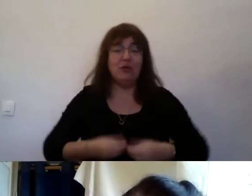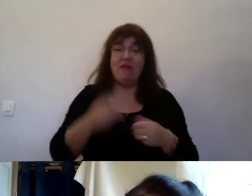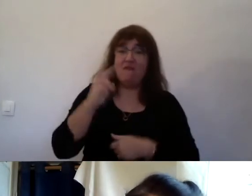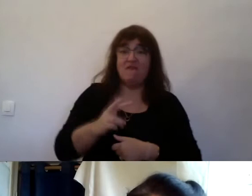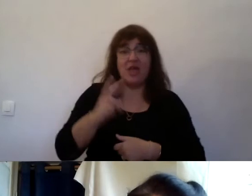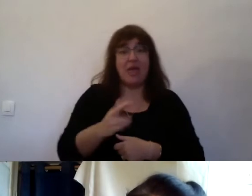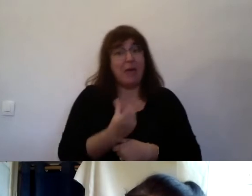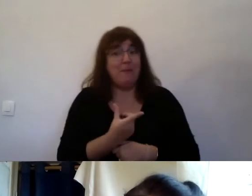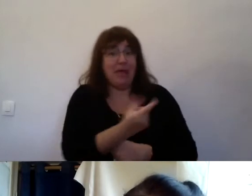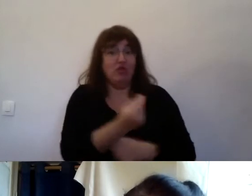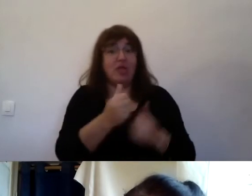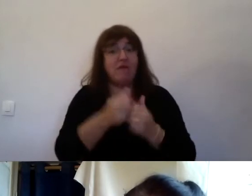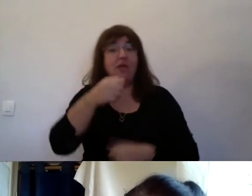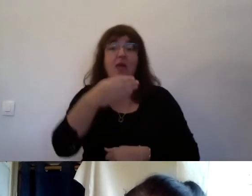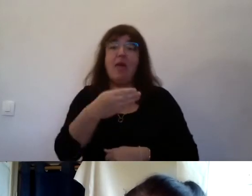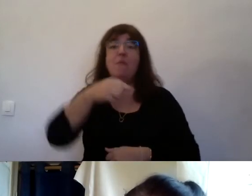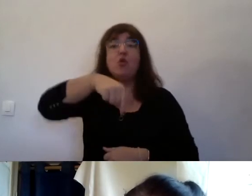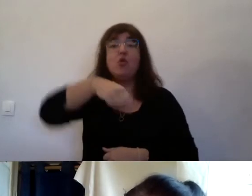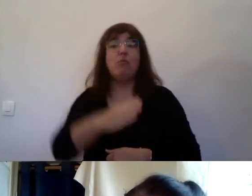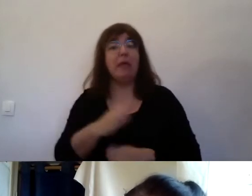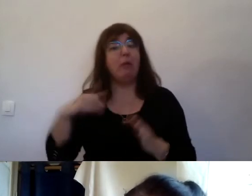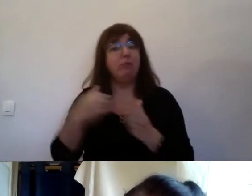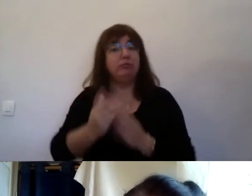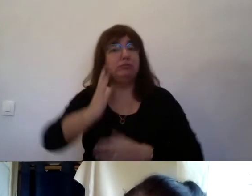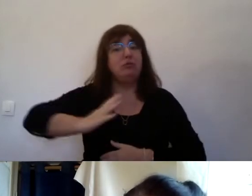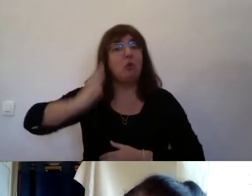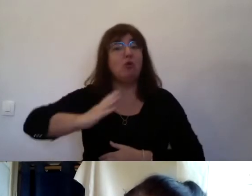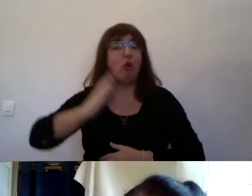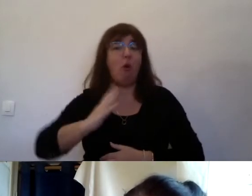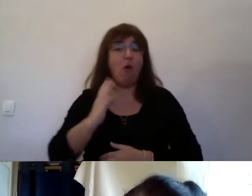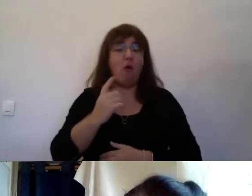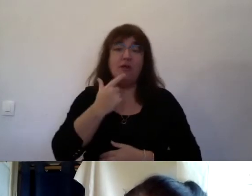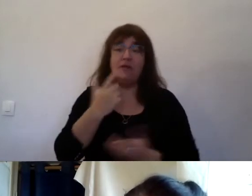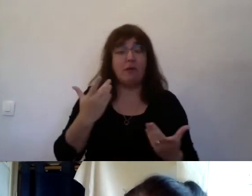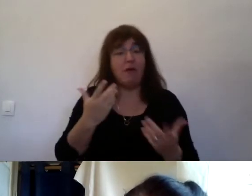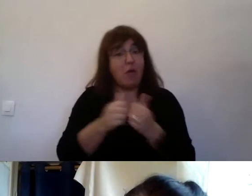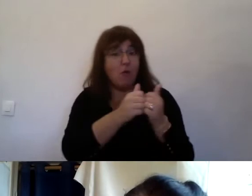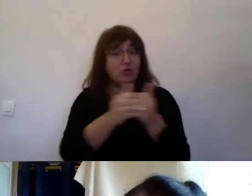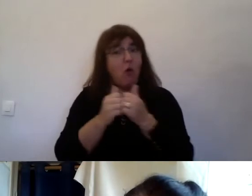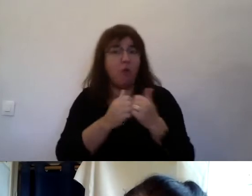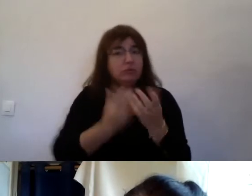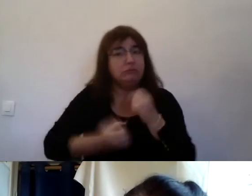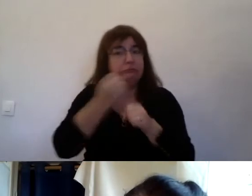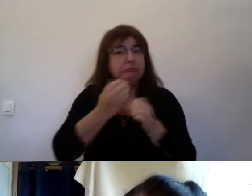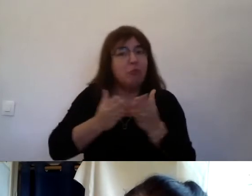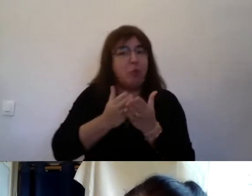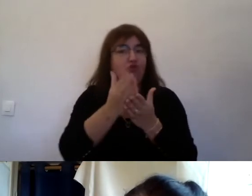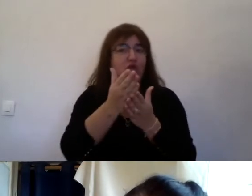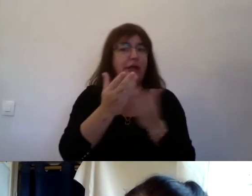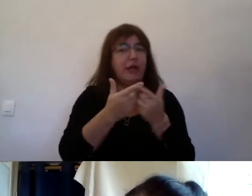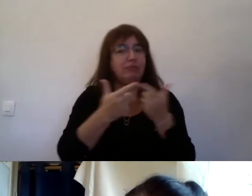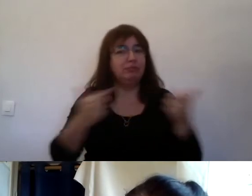partenaires depuis très longtemps et que nous faisons des très jolies choses ensemble. Merci à toute l'équipe aussi